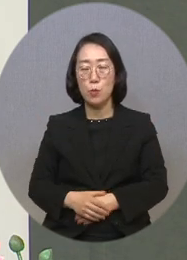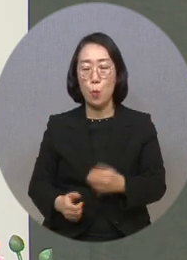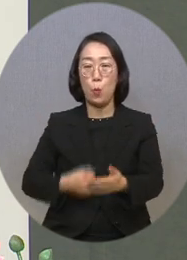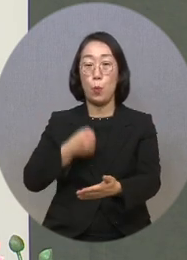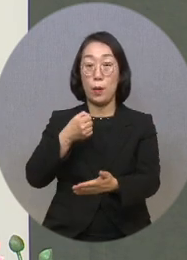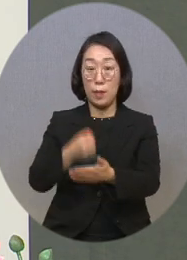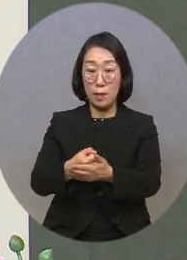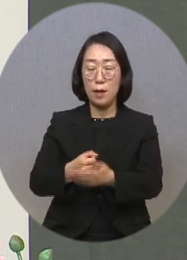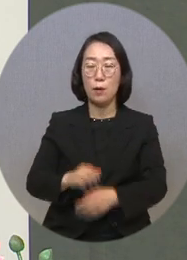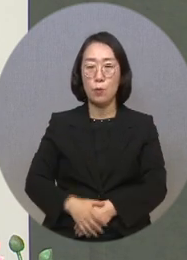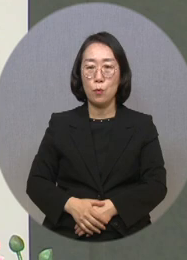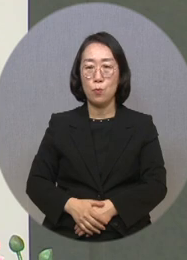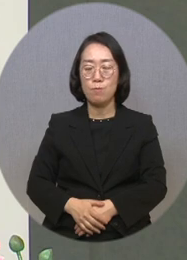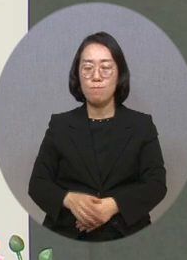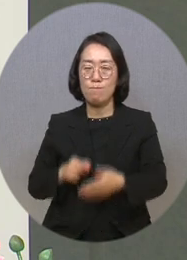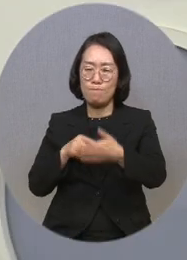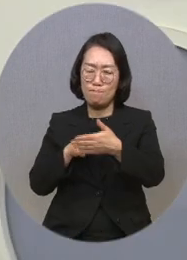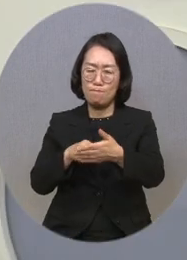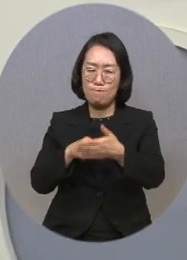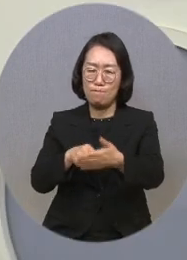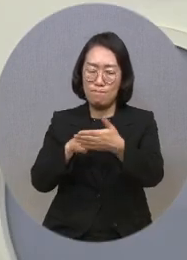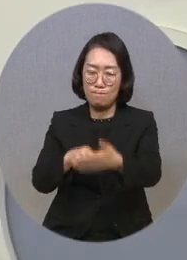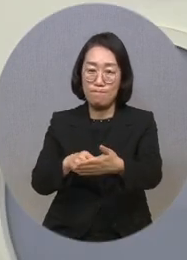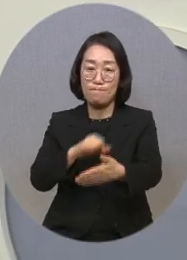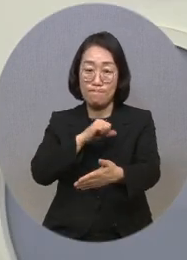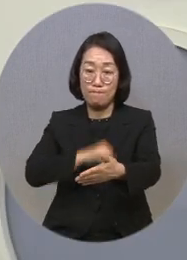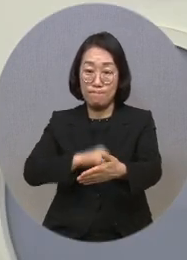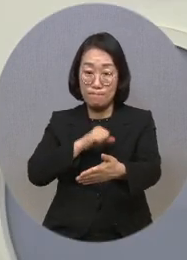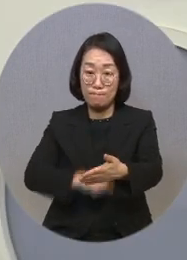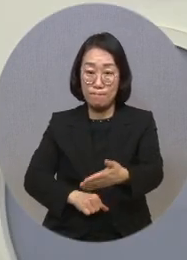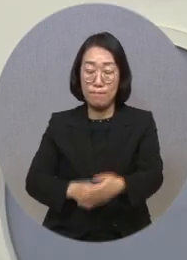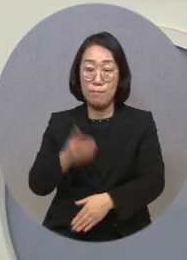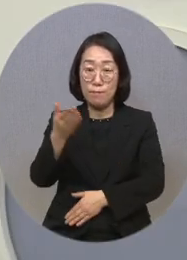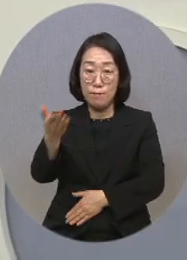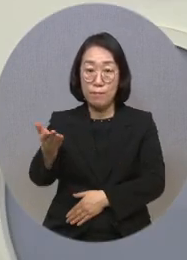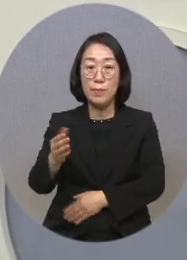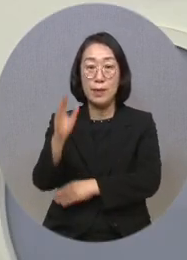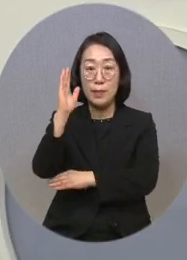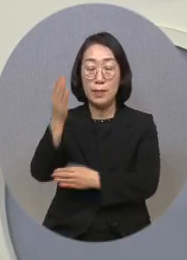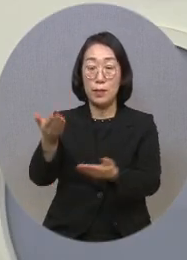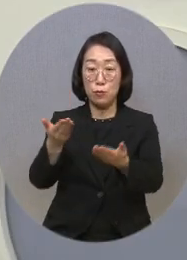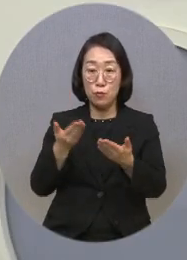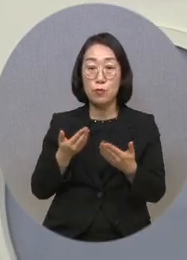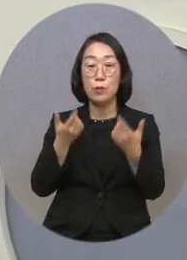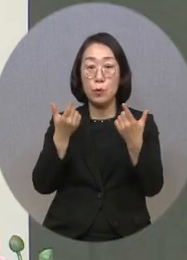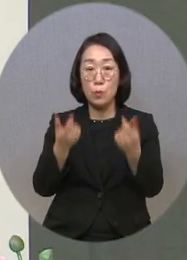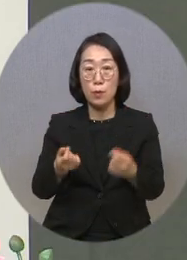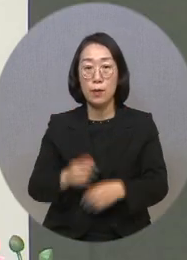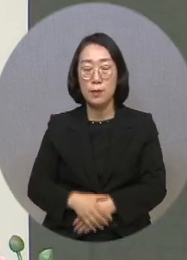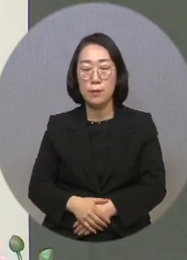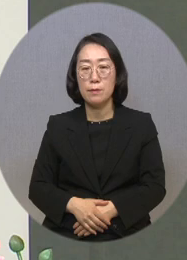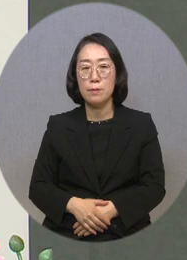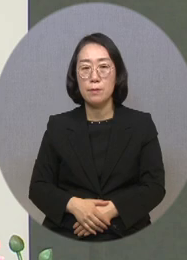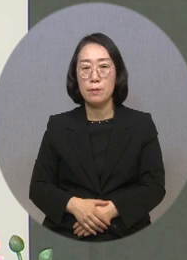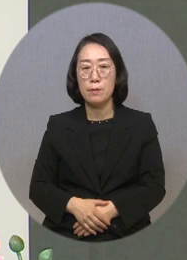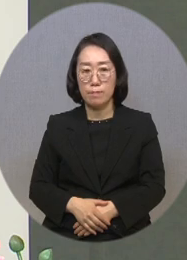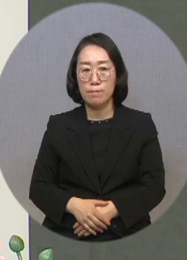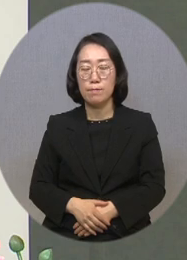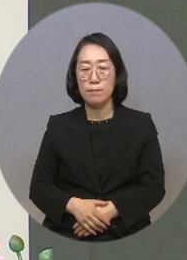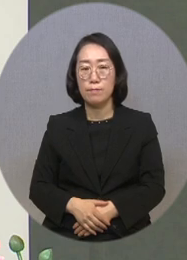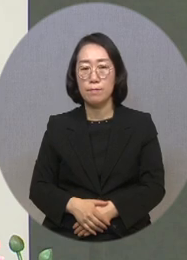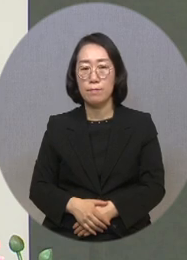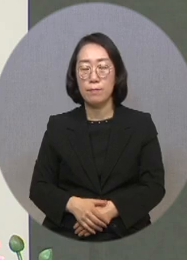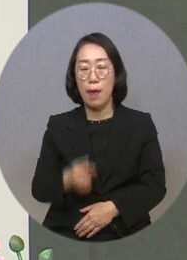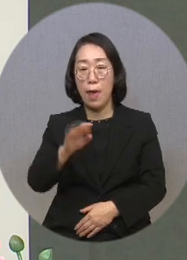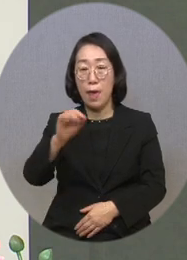갖고 밀어낸다고 하면은 지금 임선정 원장께서도 얘기하셨지만은 어차피